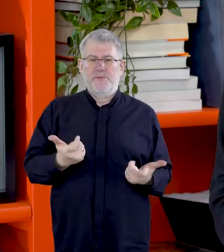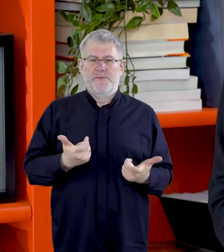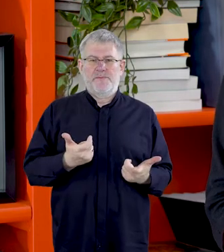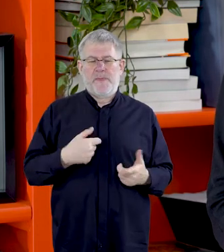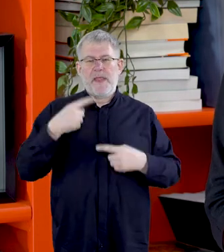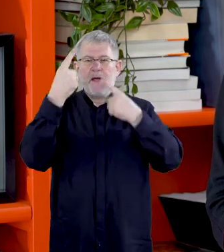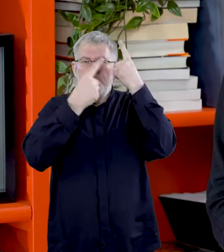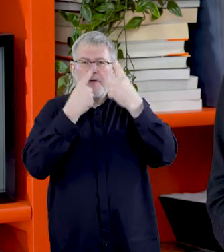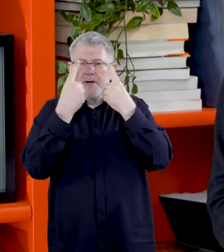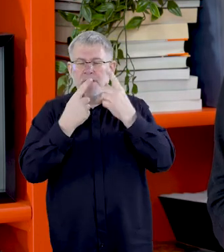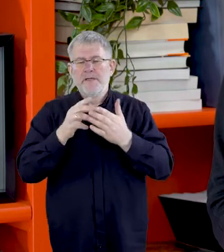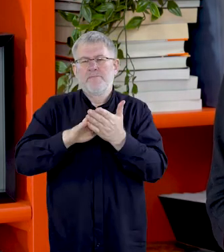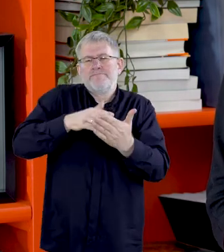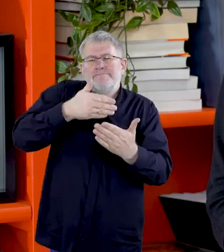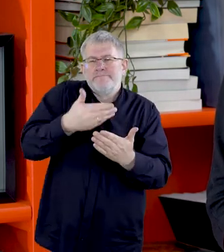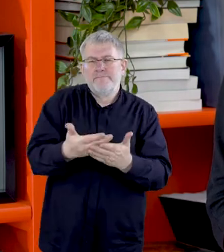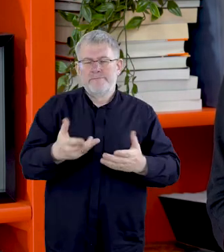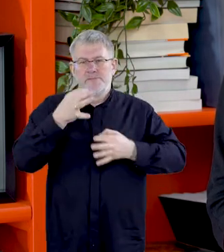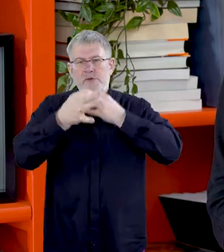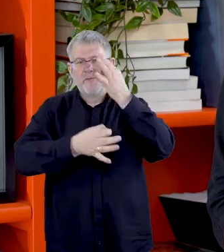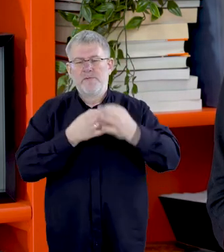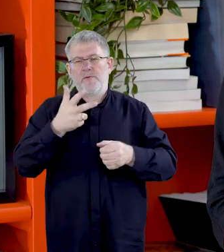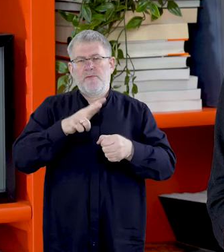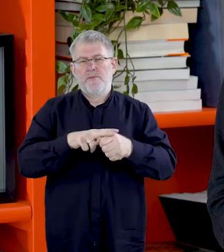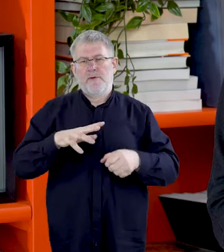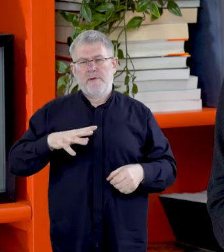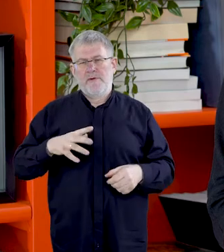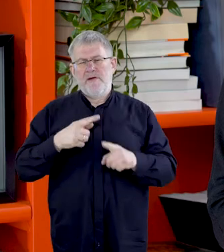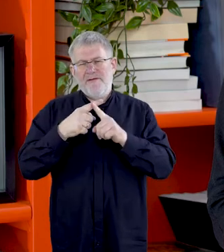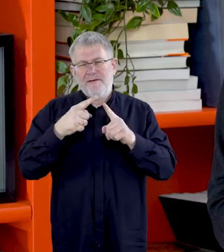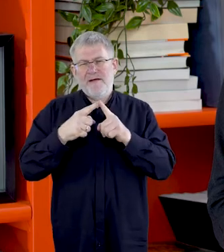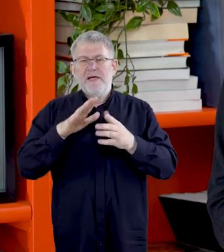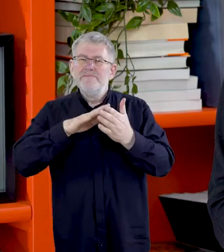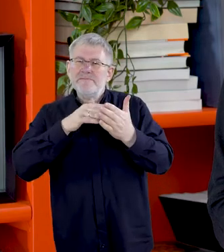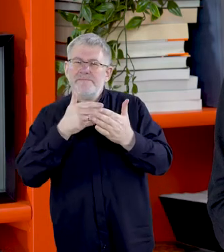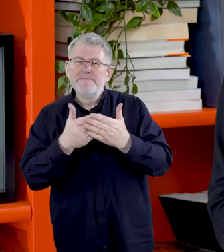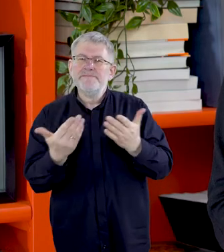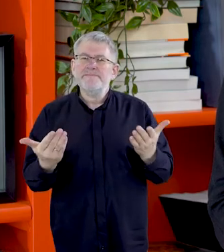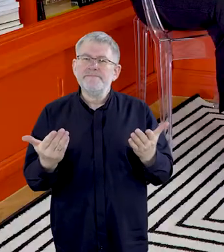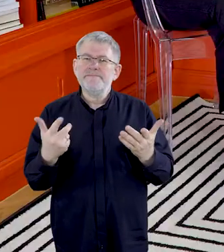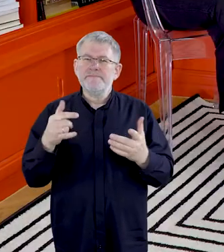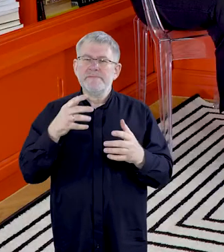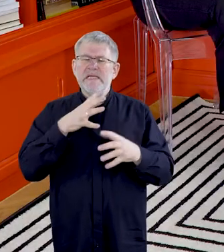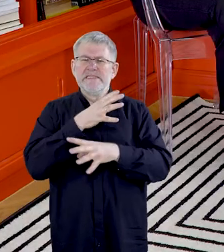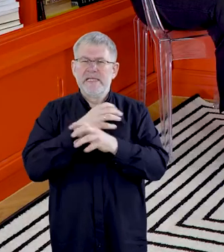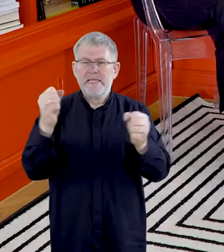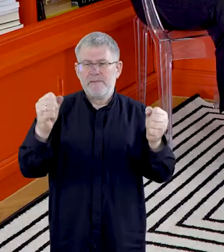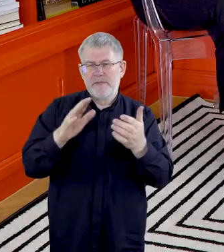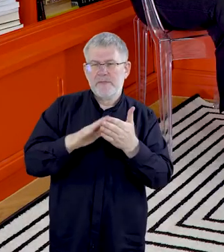myślę, że pokuszę się na jeden przykład, taki, który jest troszeczkę przykładem takim, no nawet określa to